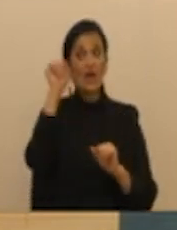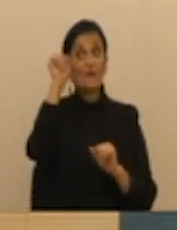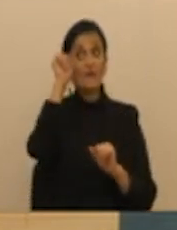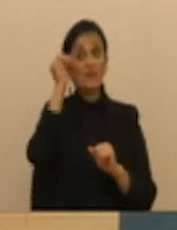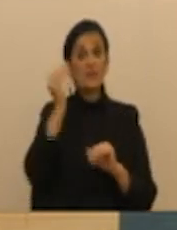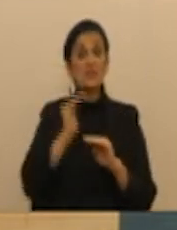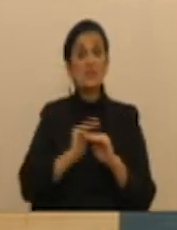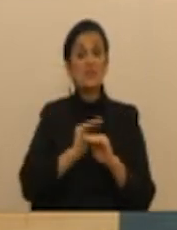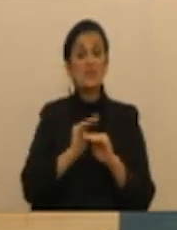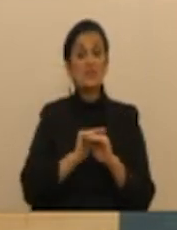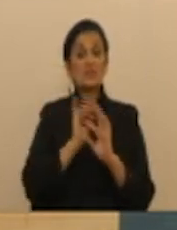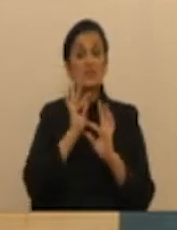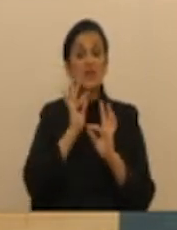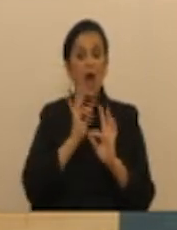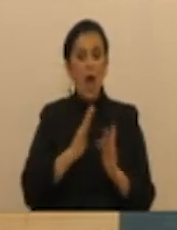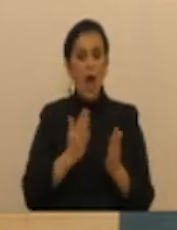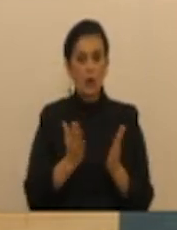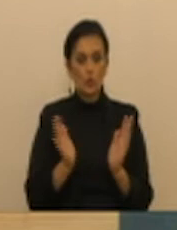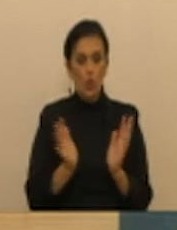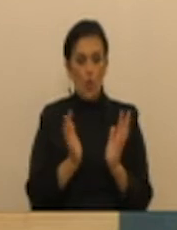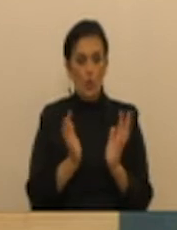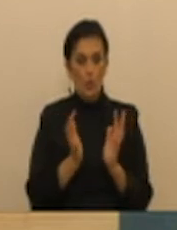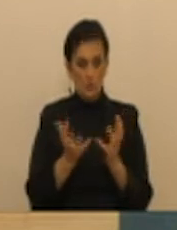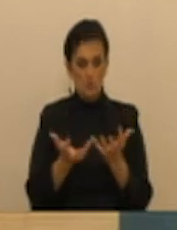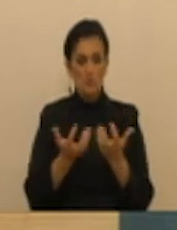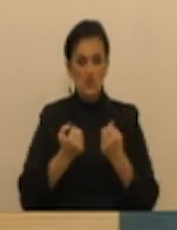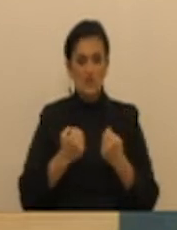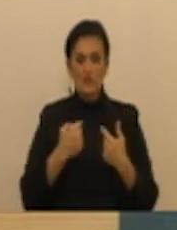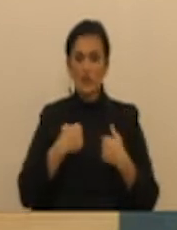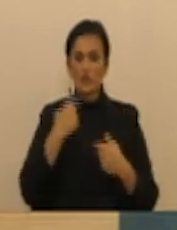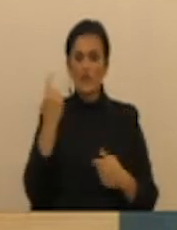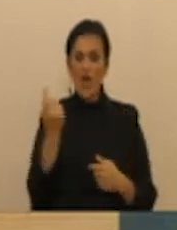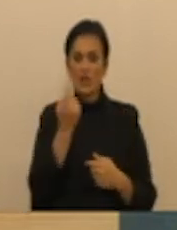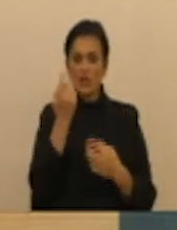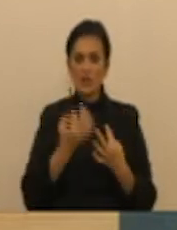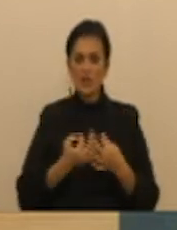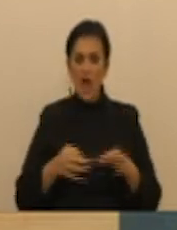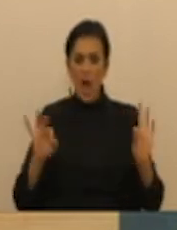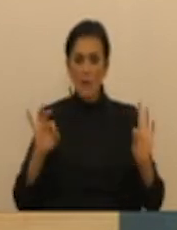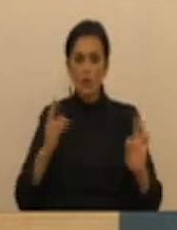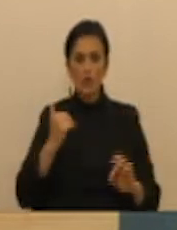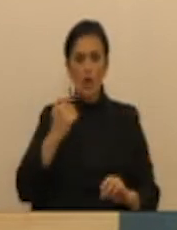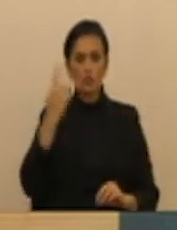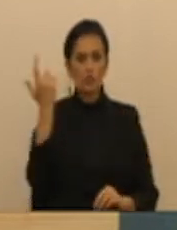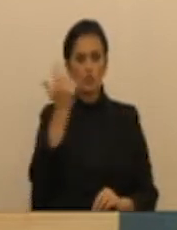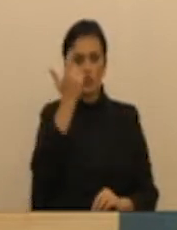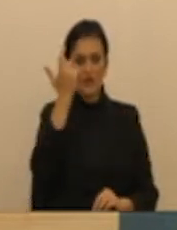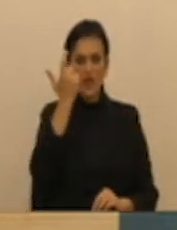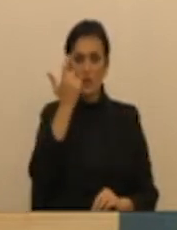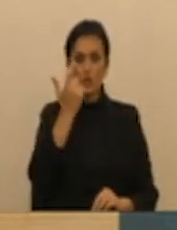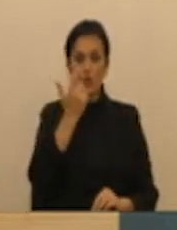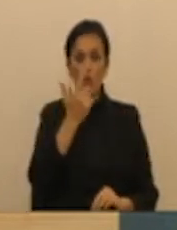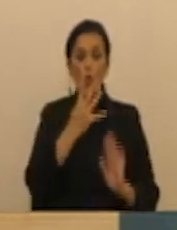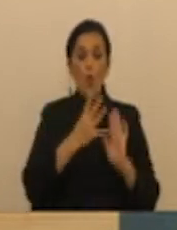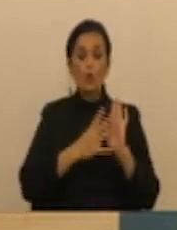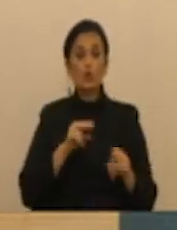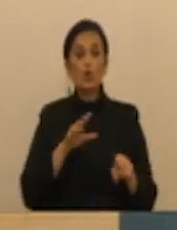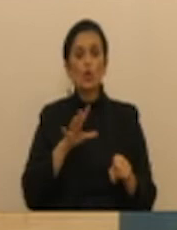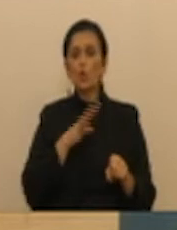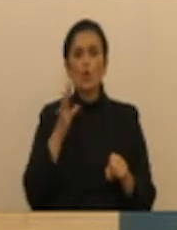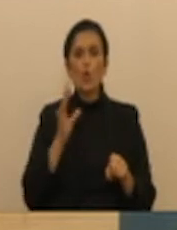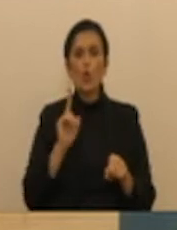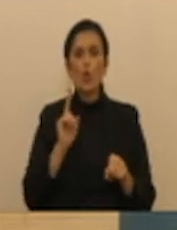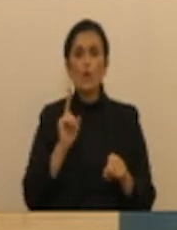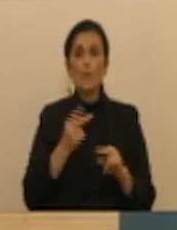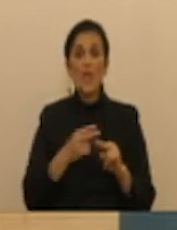წყალობით მართლა მიიღეთ ჩვენ დამოუკიდებლობა და სუვერენიტეტი 92 წელს და